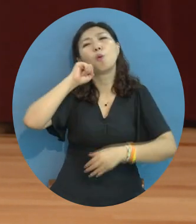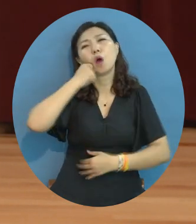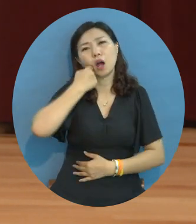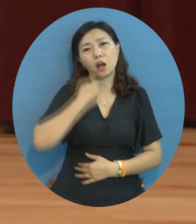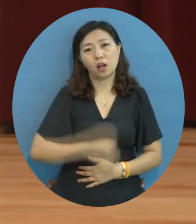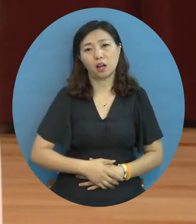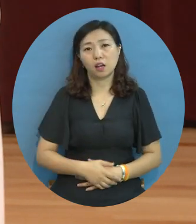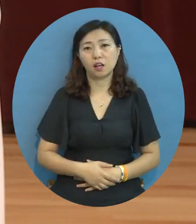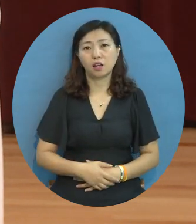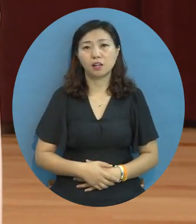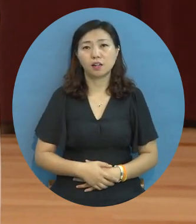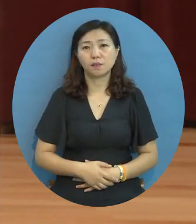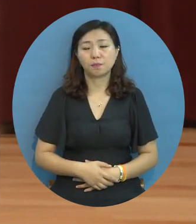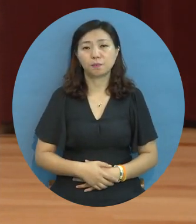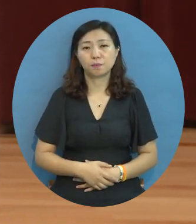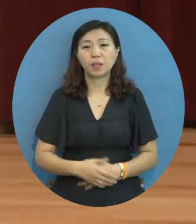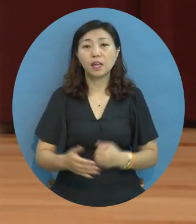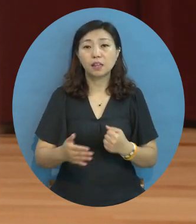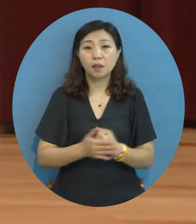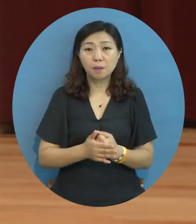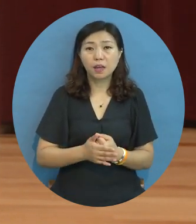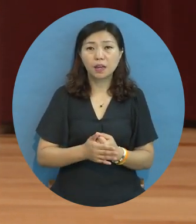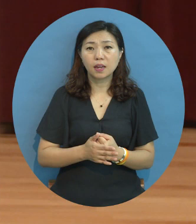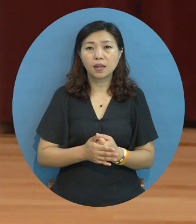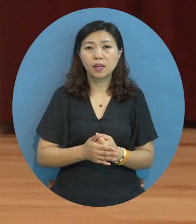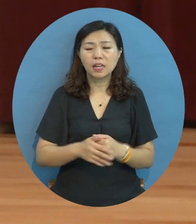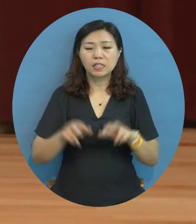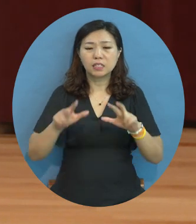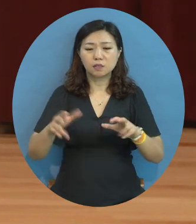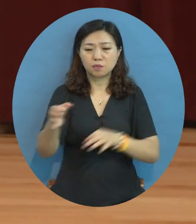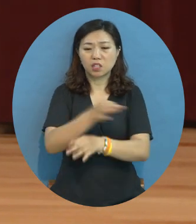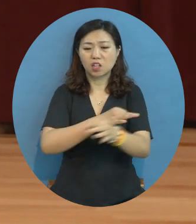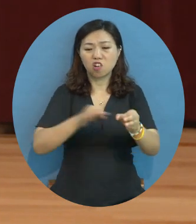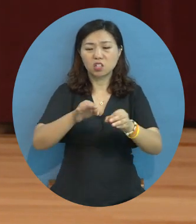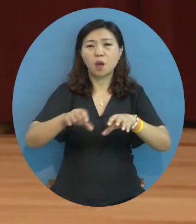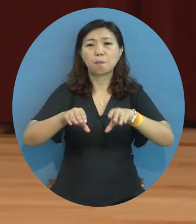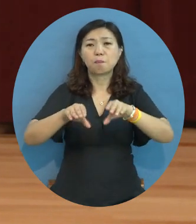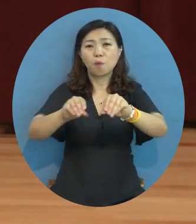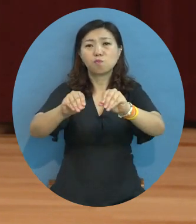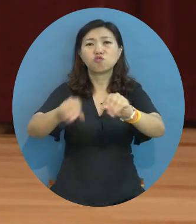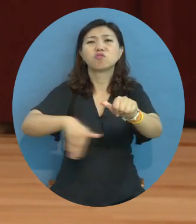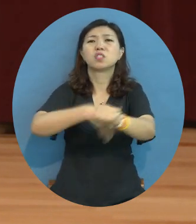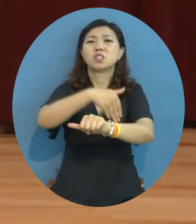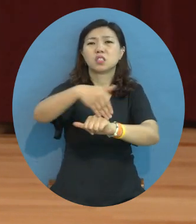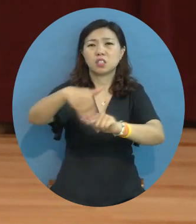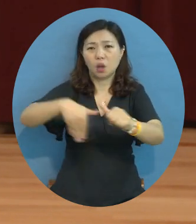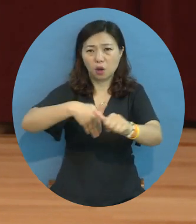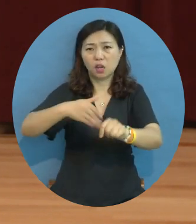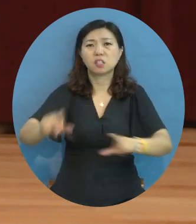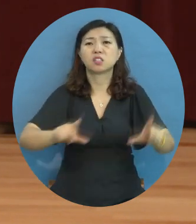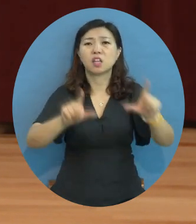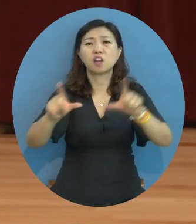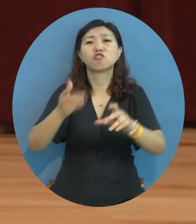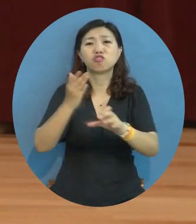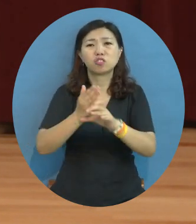그래서 첫째는 여러분들이 이 대한민국이 정체된 국면에 우리가 지금 살고 있다.